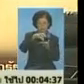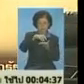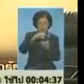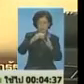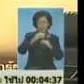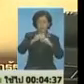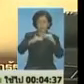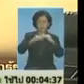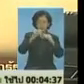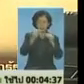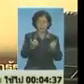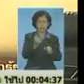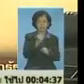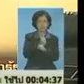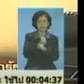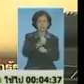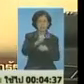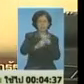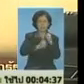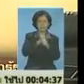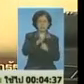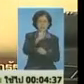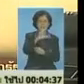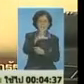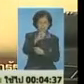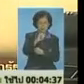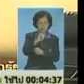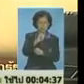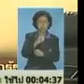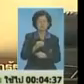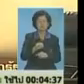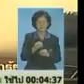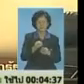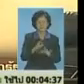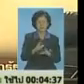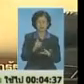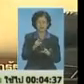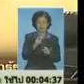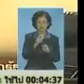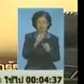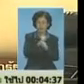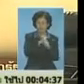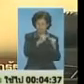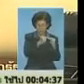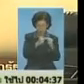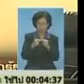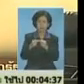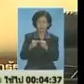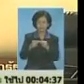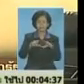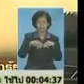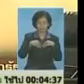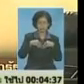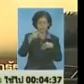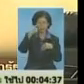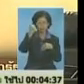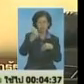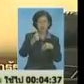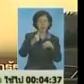การนี้ดำเนินการมาปี50ต่อมาก็บอกว่าจะต้องดำเนินการต่อเห็นด้วยครับเพราะหลวงพ่อมาเก่